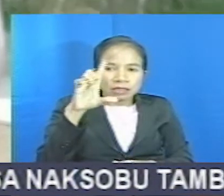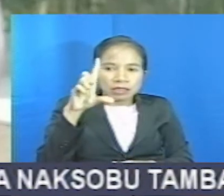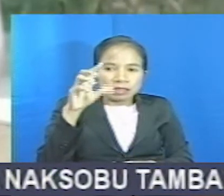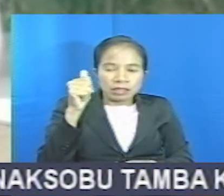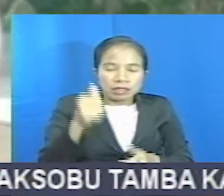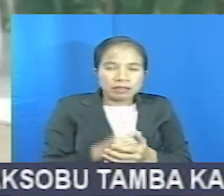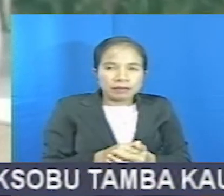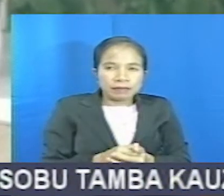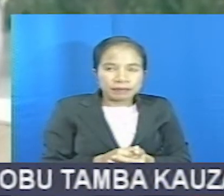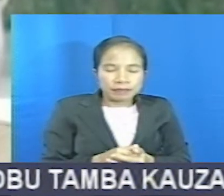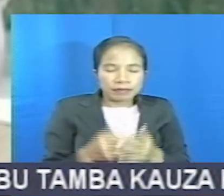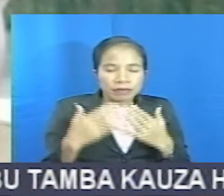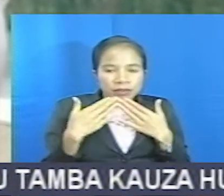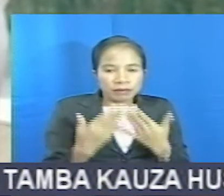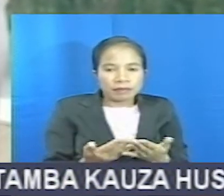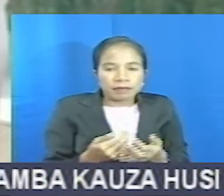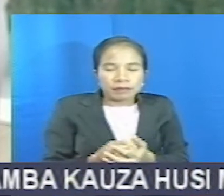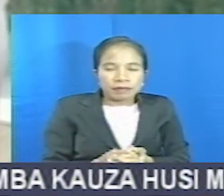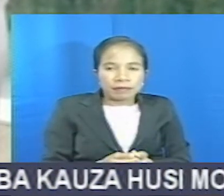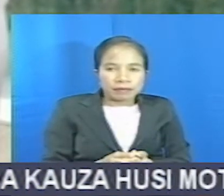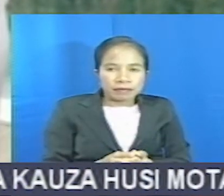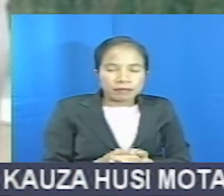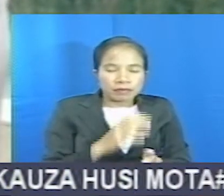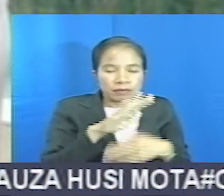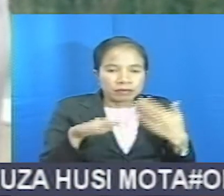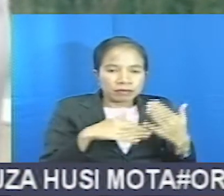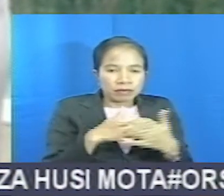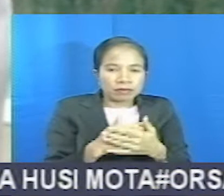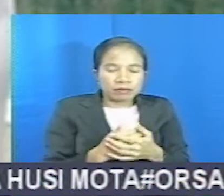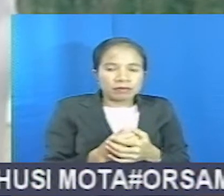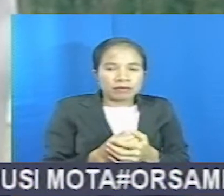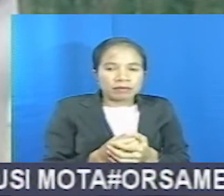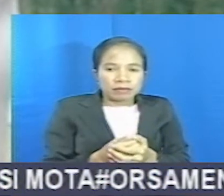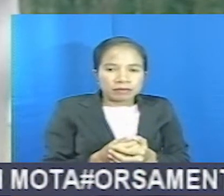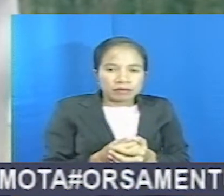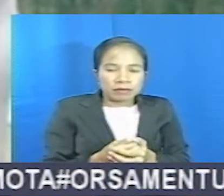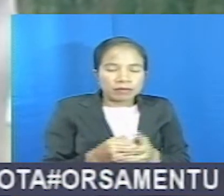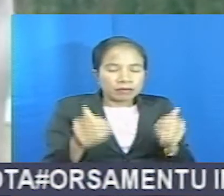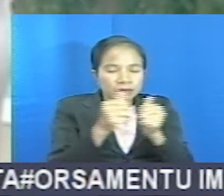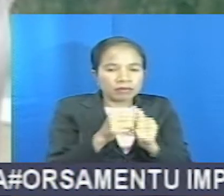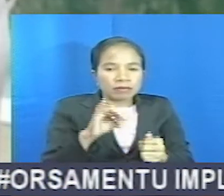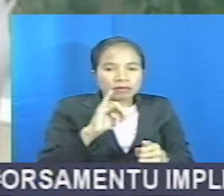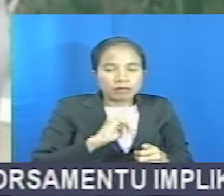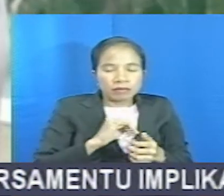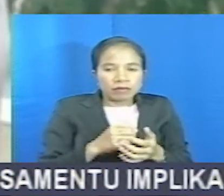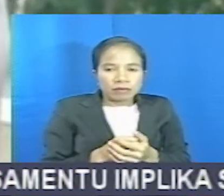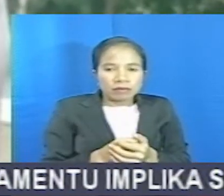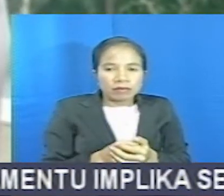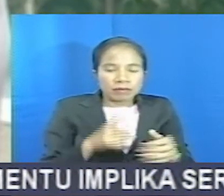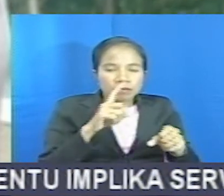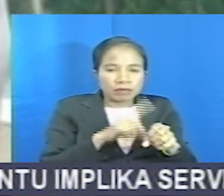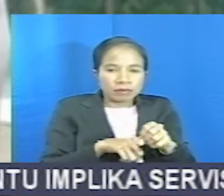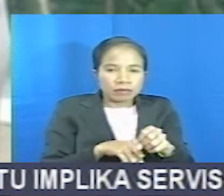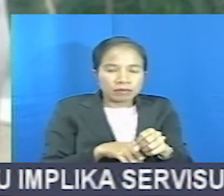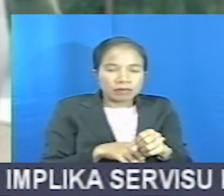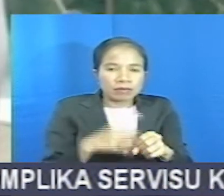Dia berikut belong hi studio sentral RTTL. Telespectadores televisão Timor Leste, fila hika sohau Ercilia Rego, ho previsão do